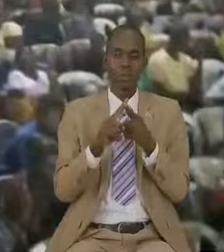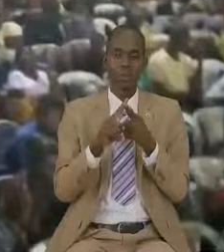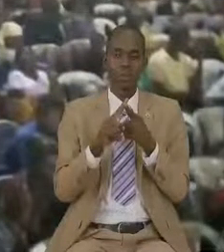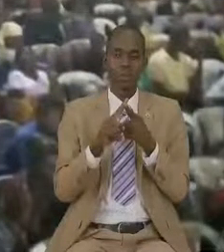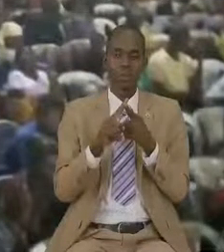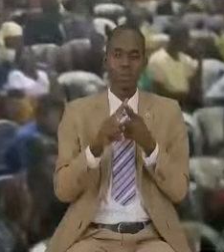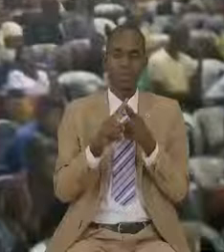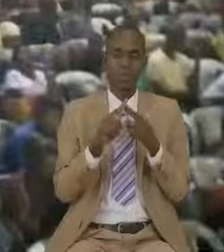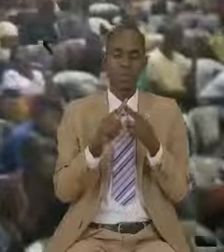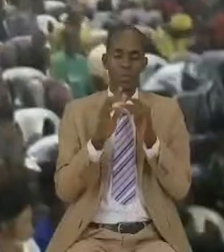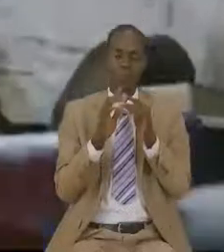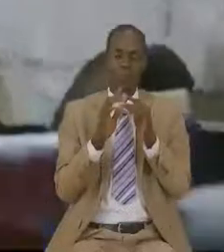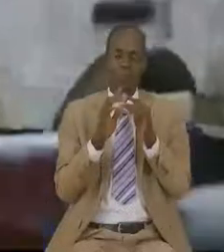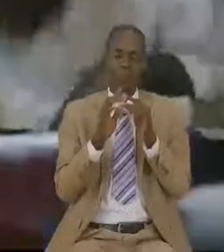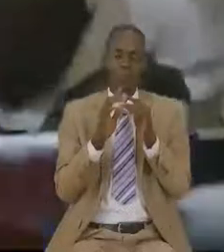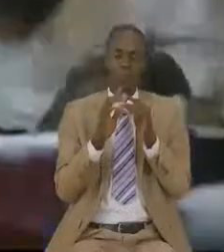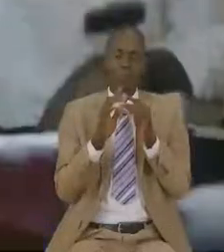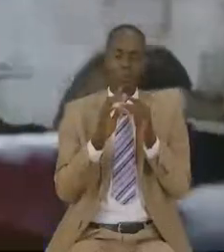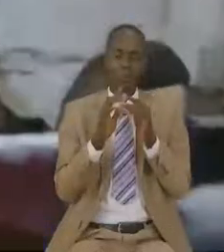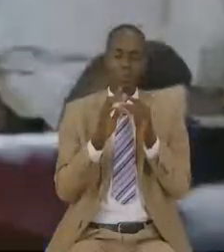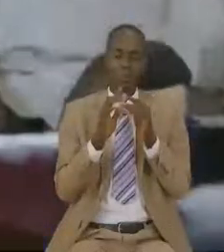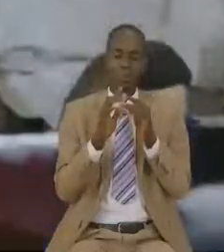dans votre vie.